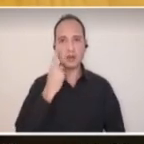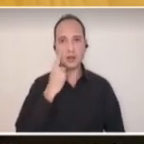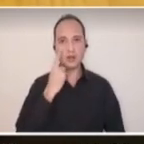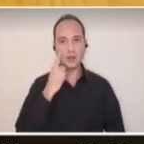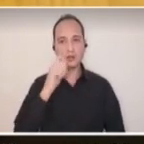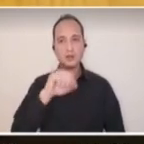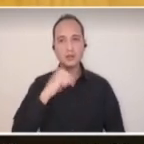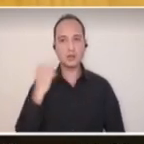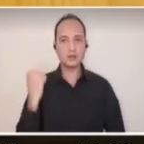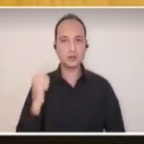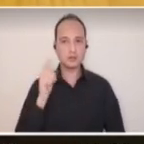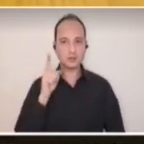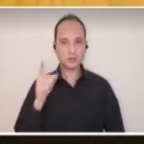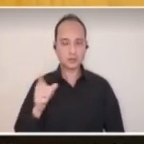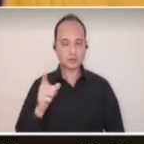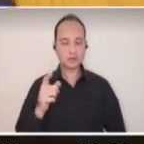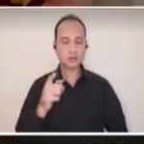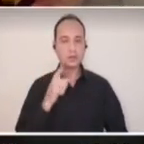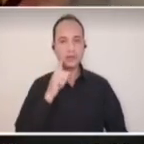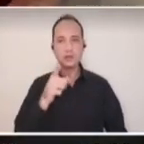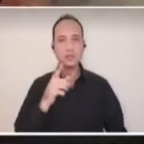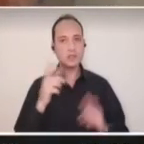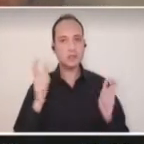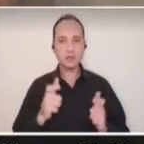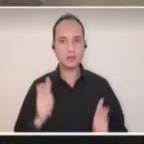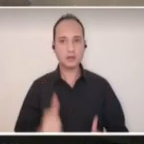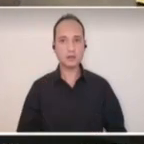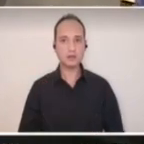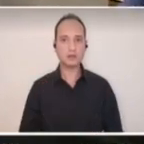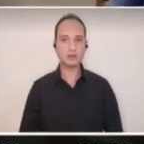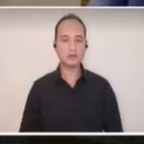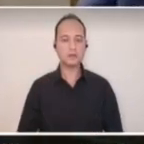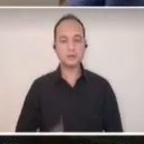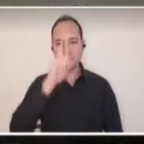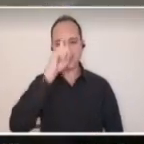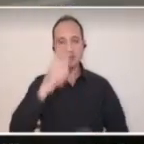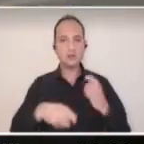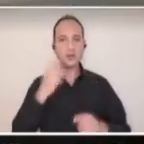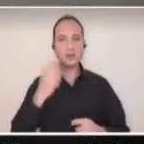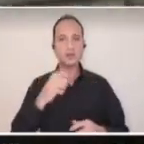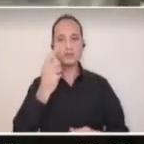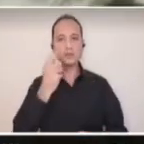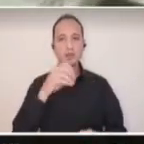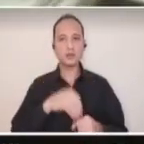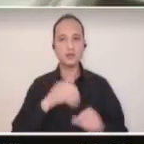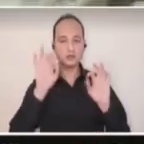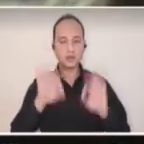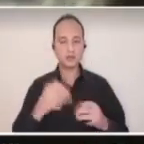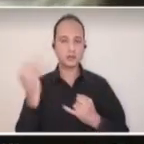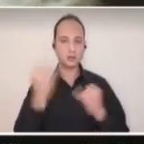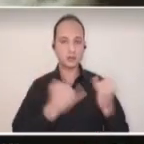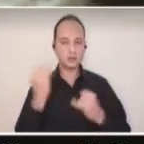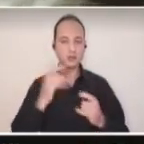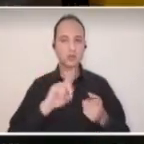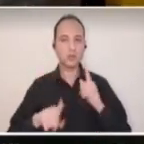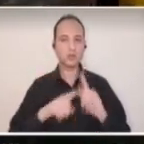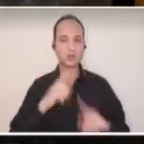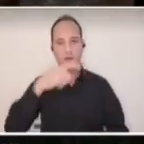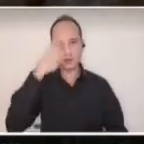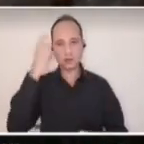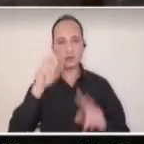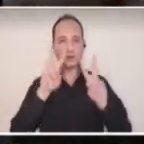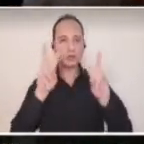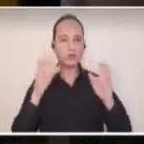kasasında. Peki siz neredesiniz? Merkez Bankası rezervi üzerinden başlayan tartışma siyasetin sıcak başlığı.